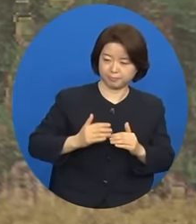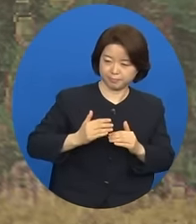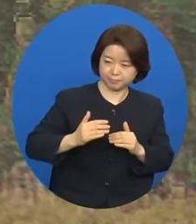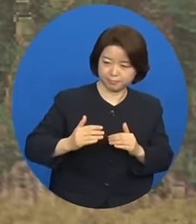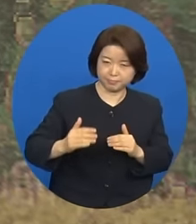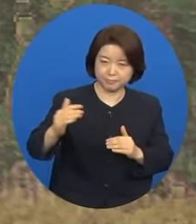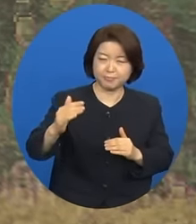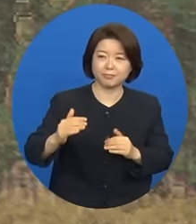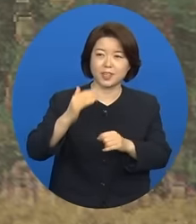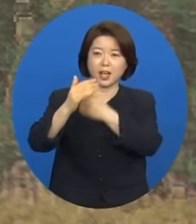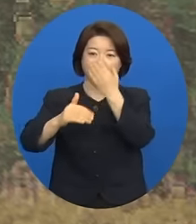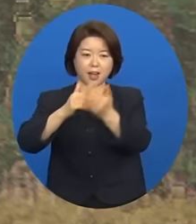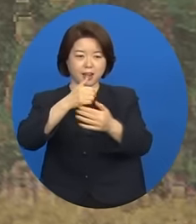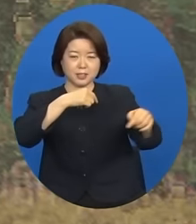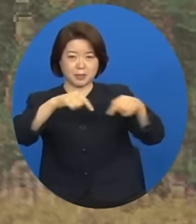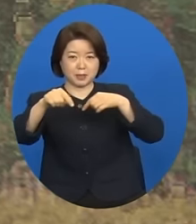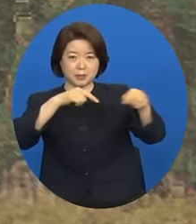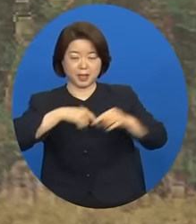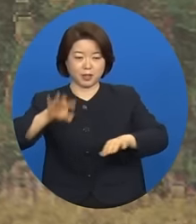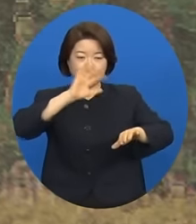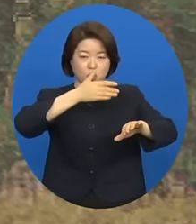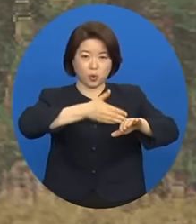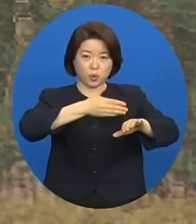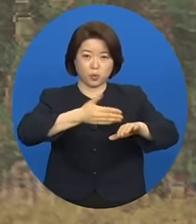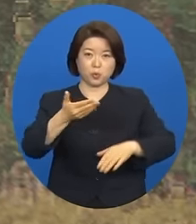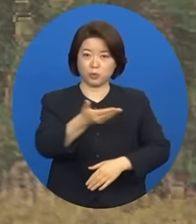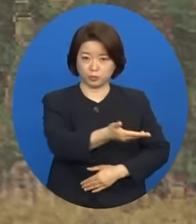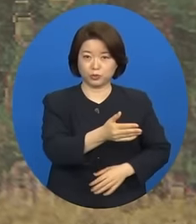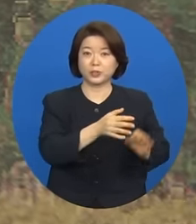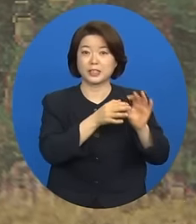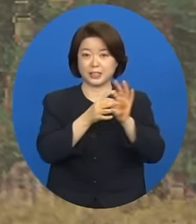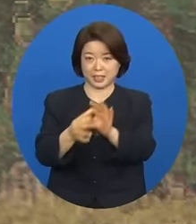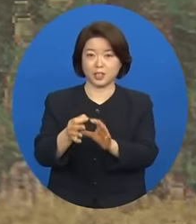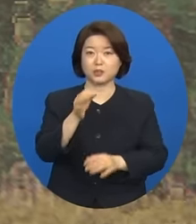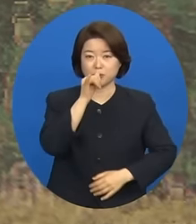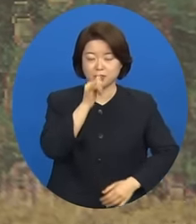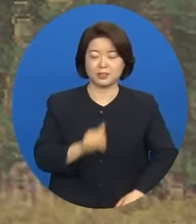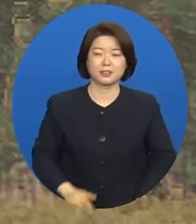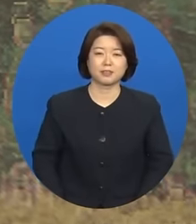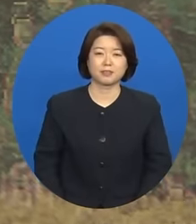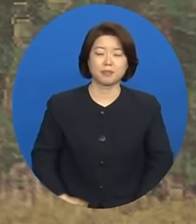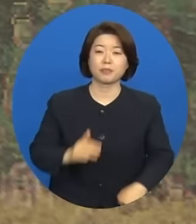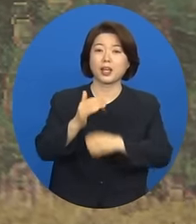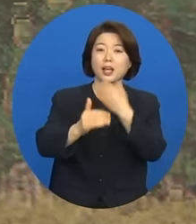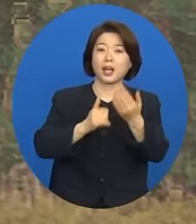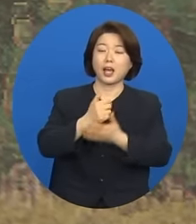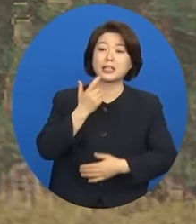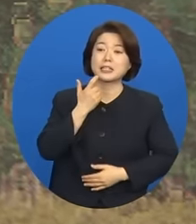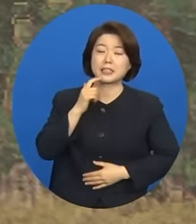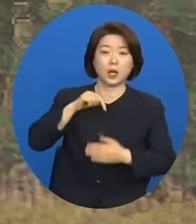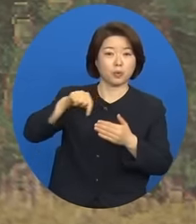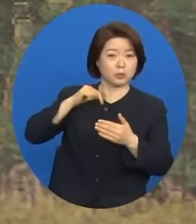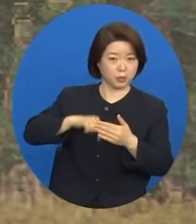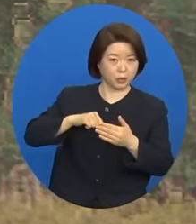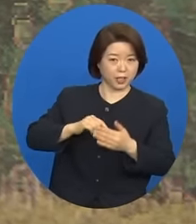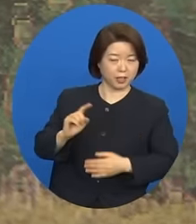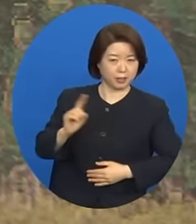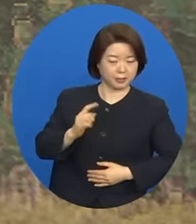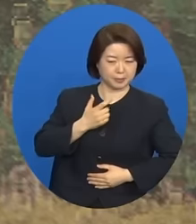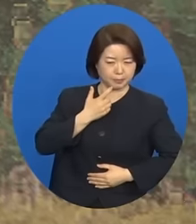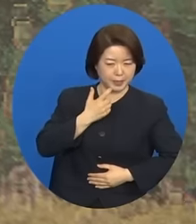하나님의 다루심이 계속 이어지게 됩니다. 왜냐하면 하나님은 야곱 안에 있는 어떤 그